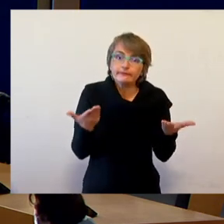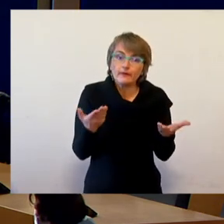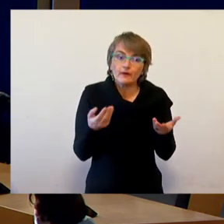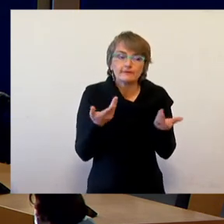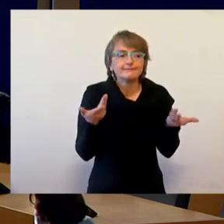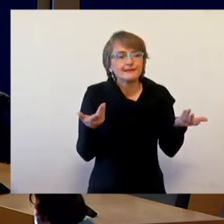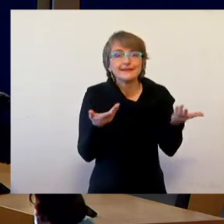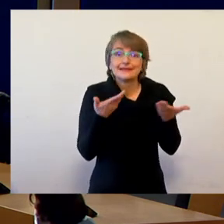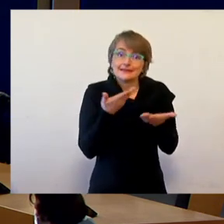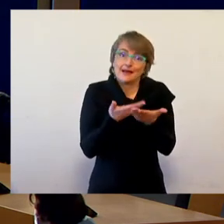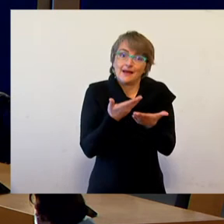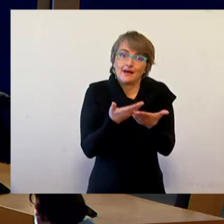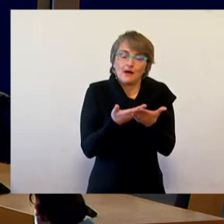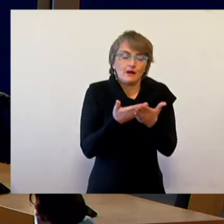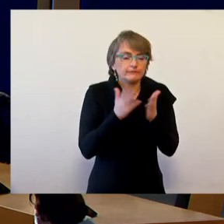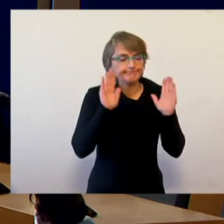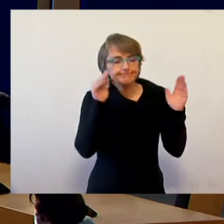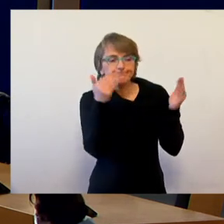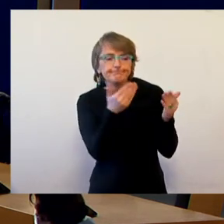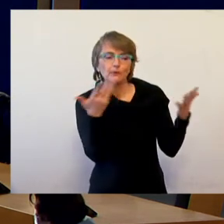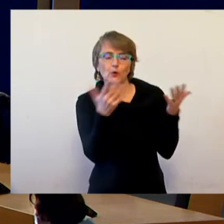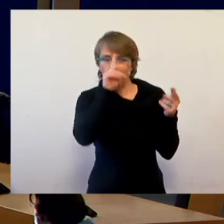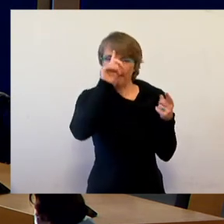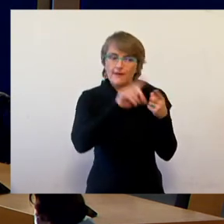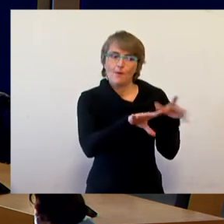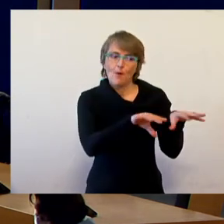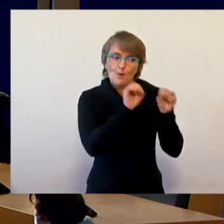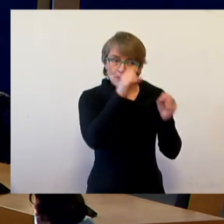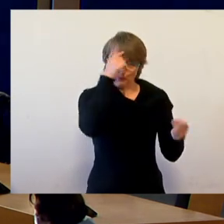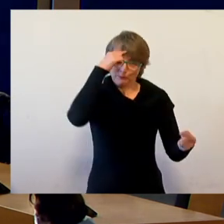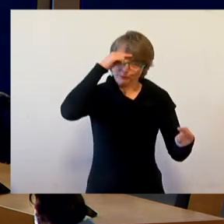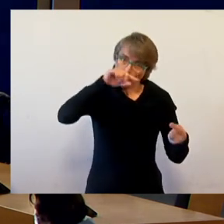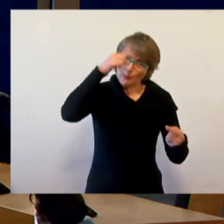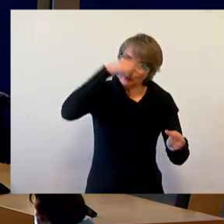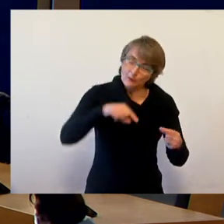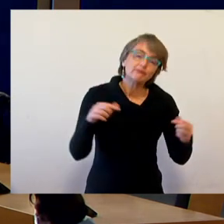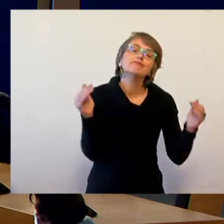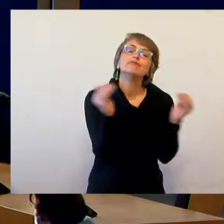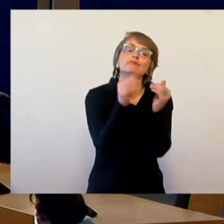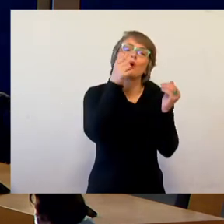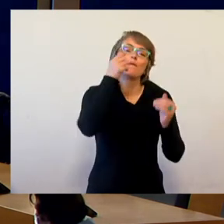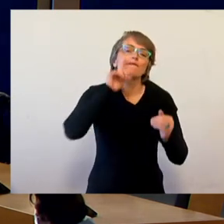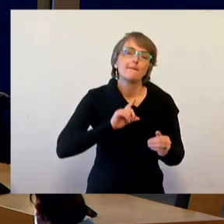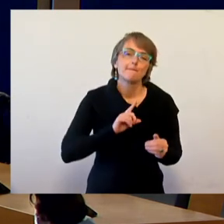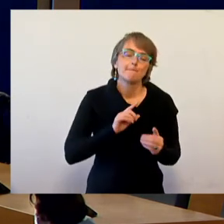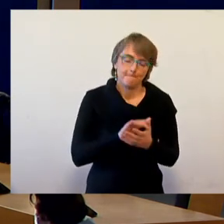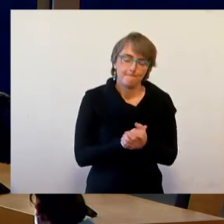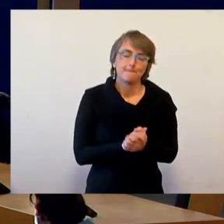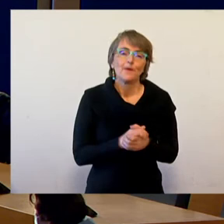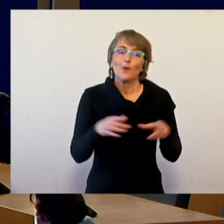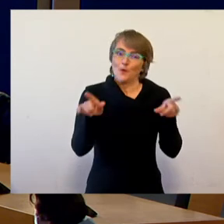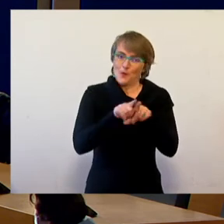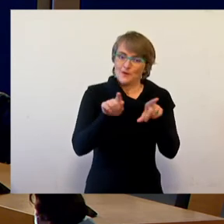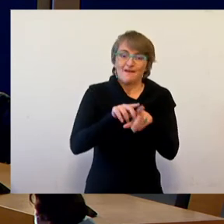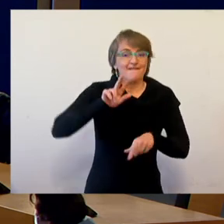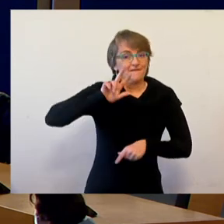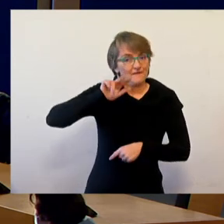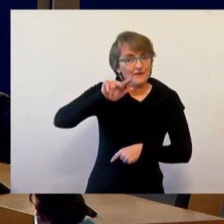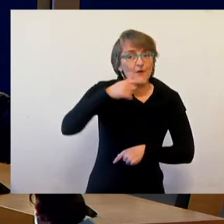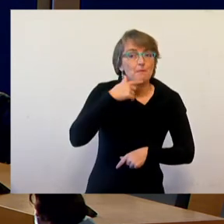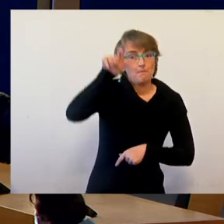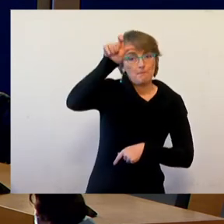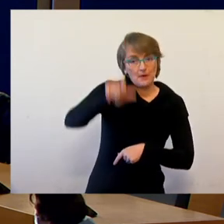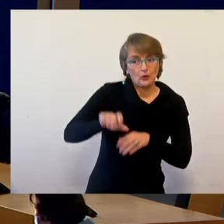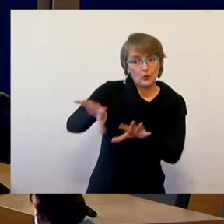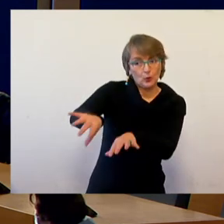mettent effectivement l'accent sur l'égalité entre les femmes et les hommes. Et également le prochain recrutement d'une personne qui